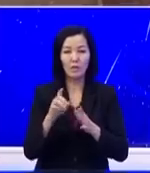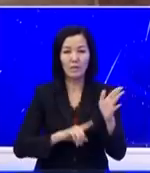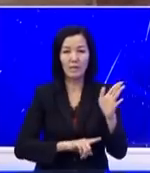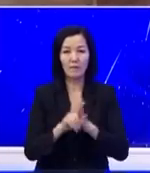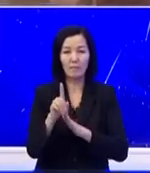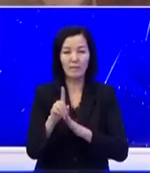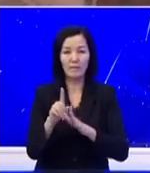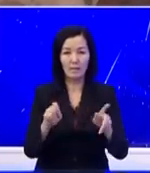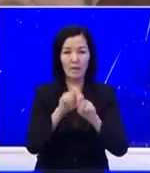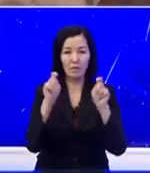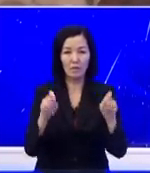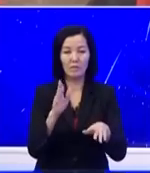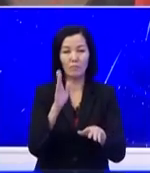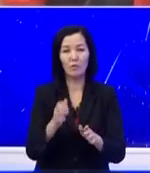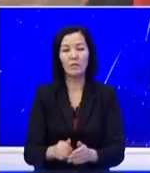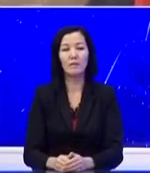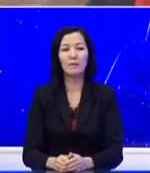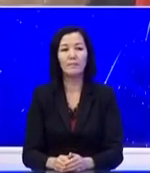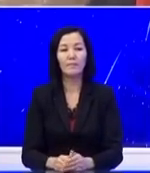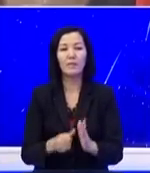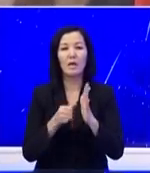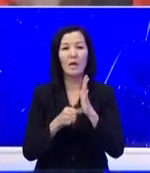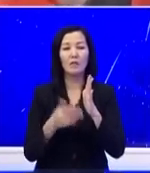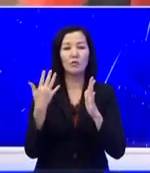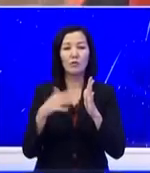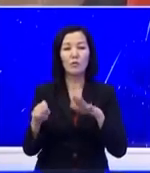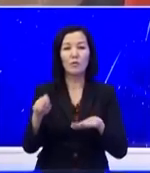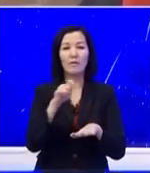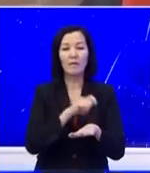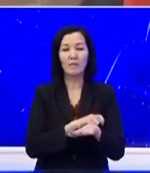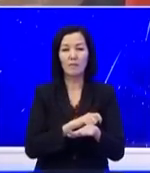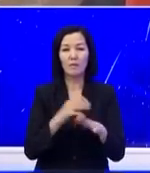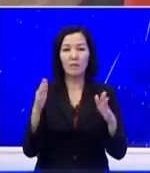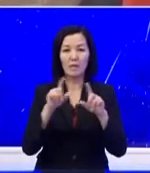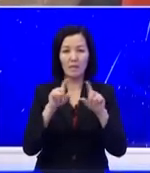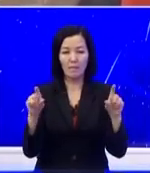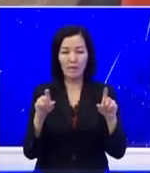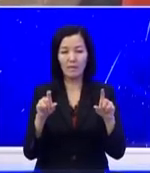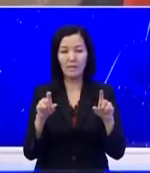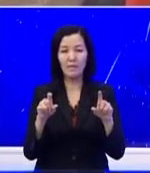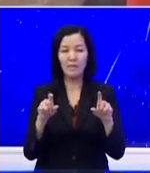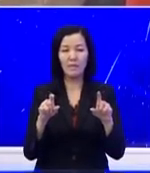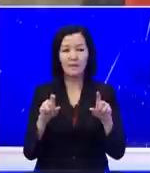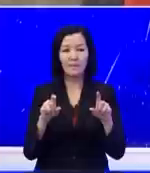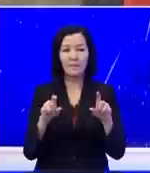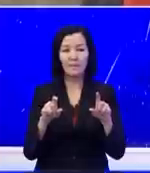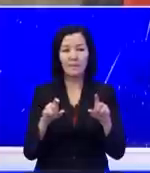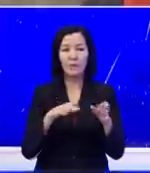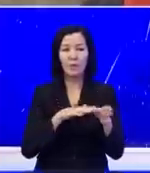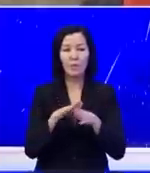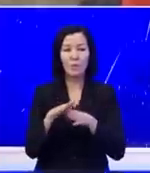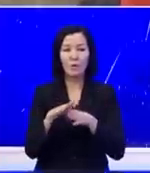басында пайдалануға берілмек. 650 шаршы метр ғимарат осы